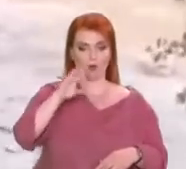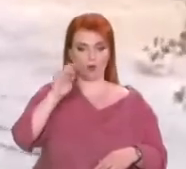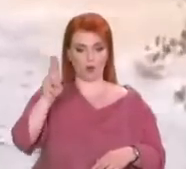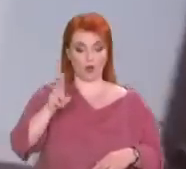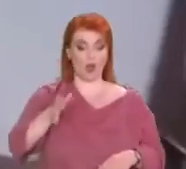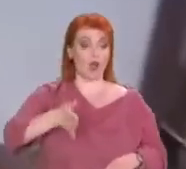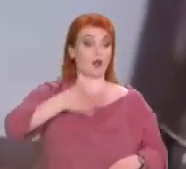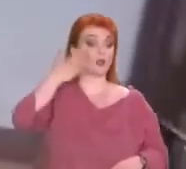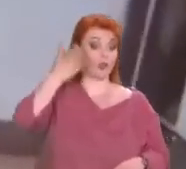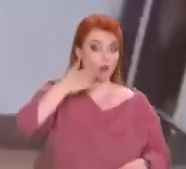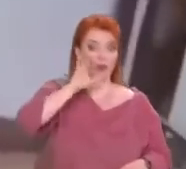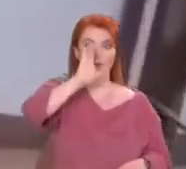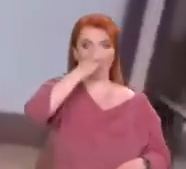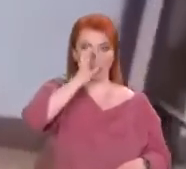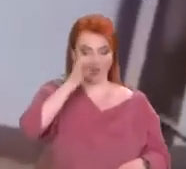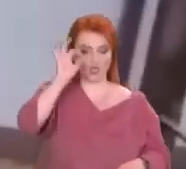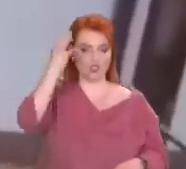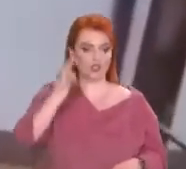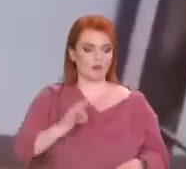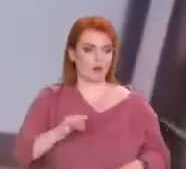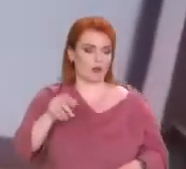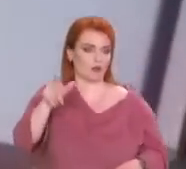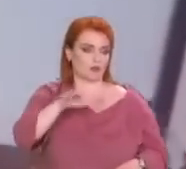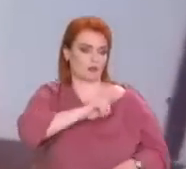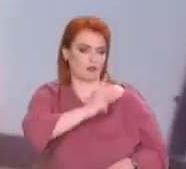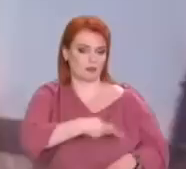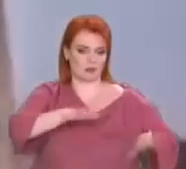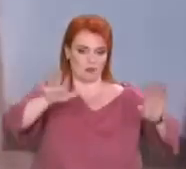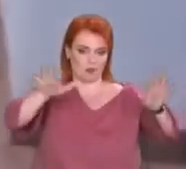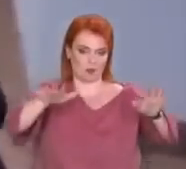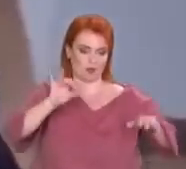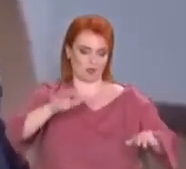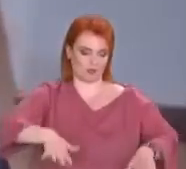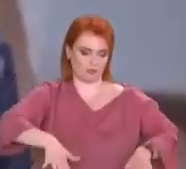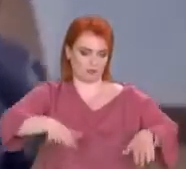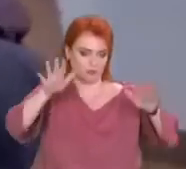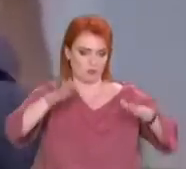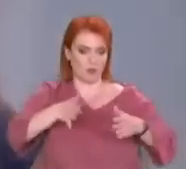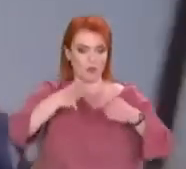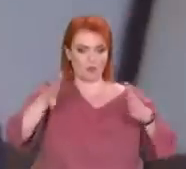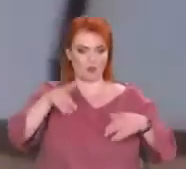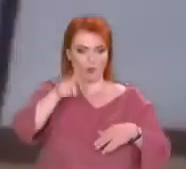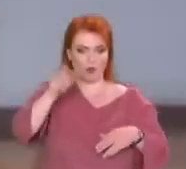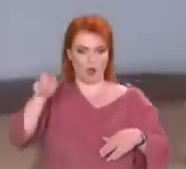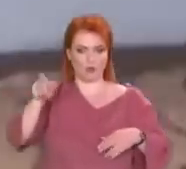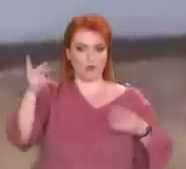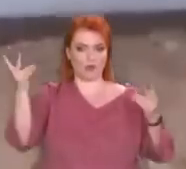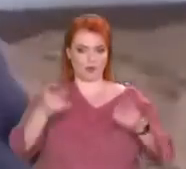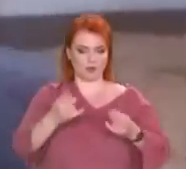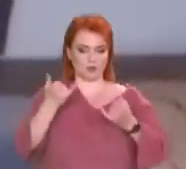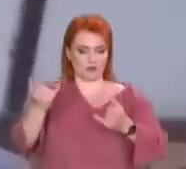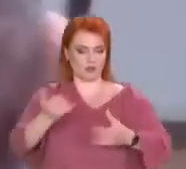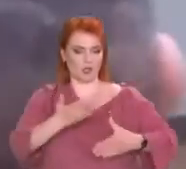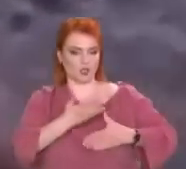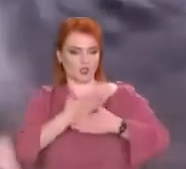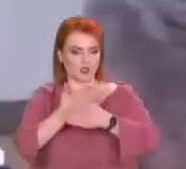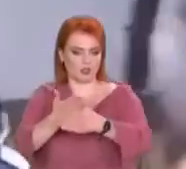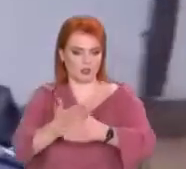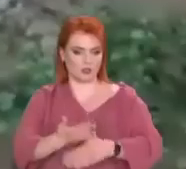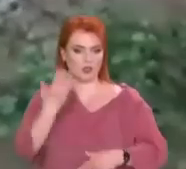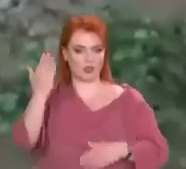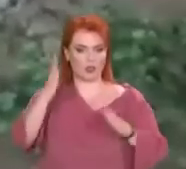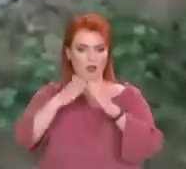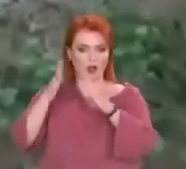România, Bulgaria și Germania apele dezlănțuite au făcut prăpăd. Zeci de oameni au avut nevoie de ajutorul pompierilor după ce casele le-au fost